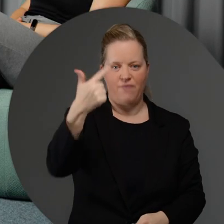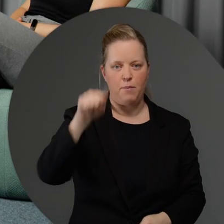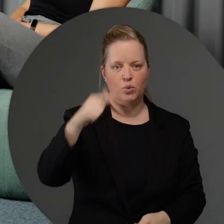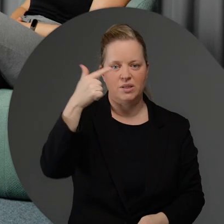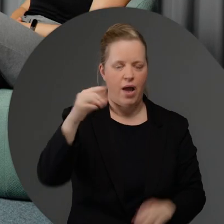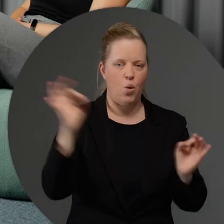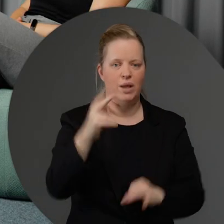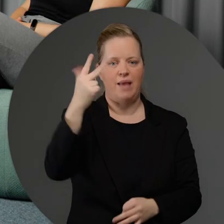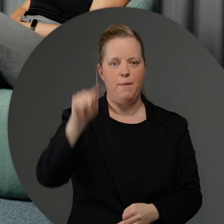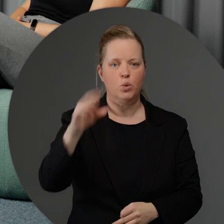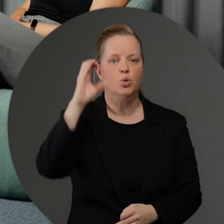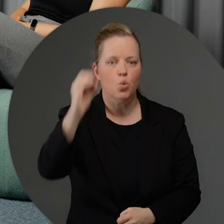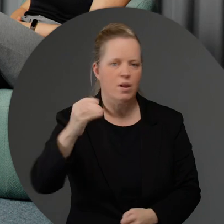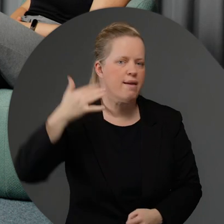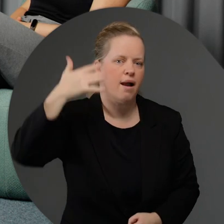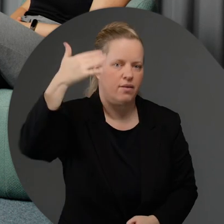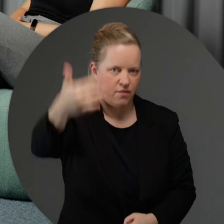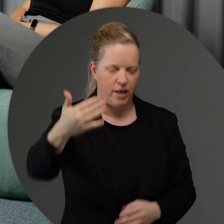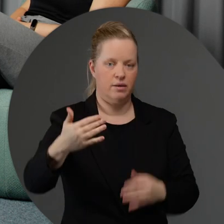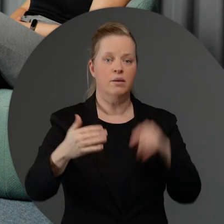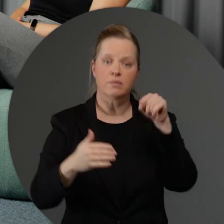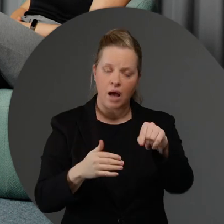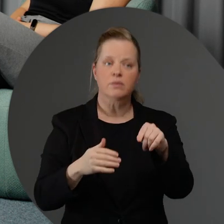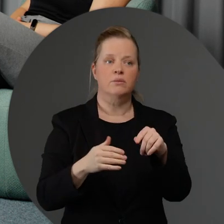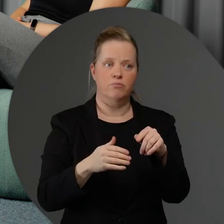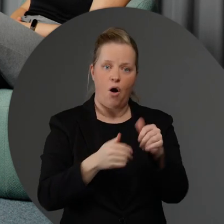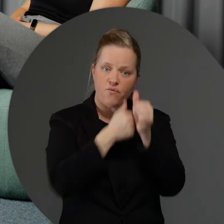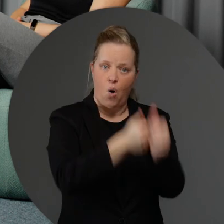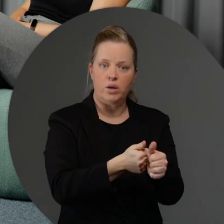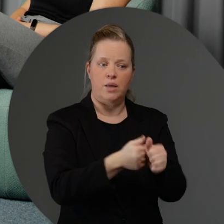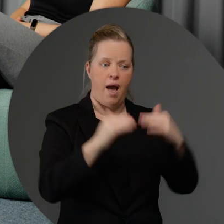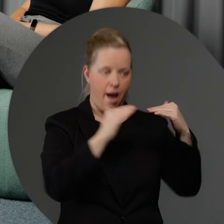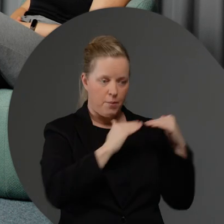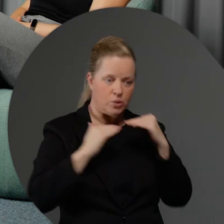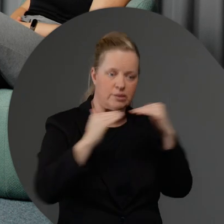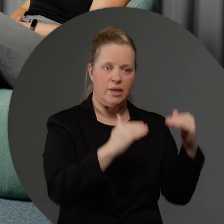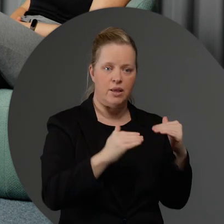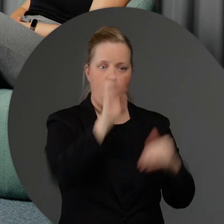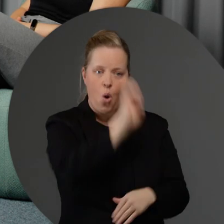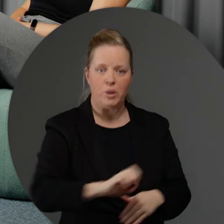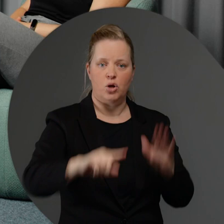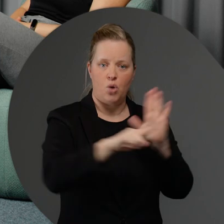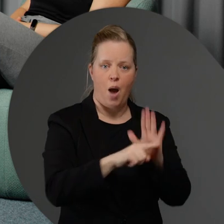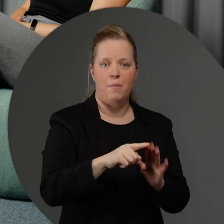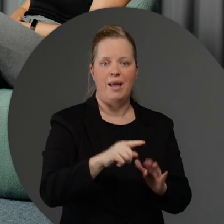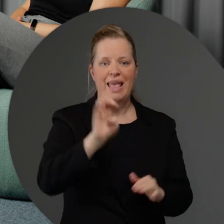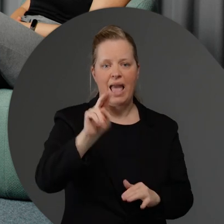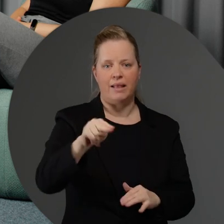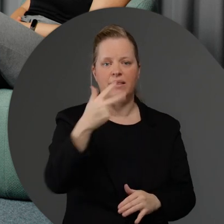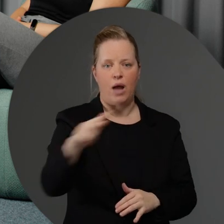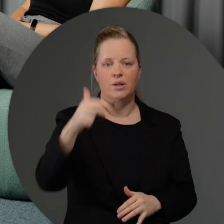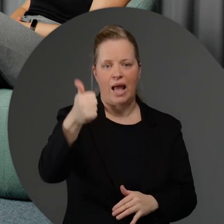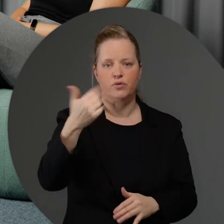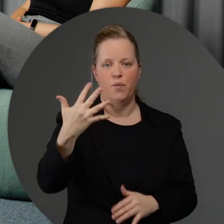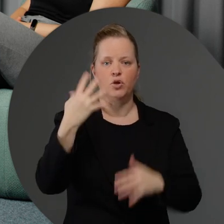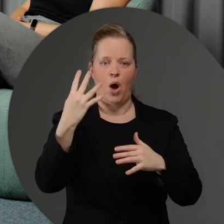WCAG 2.2 oder 3.0 irgendwann einmal ist dann nachher auch in dieser harmonisierten europäischen Normen, zum